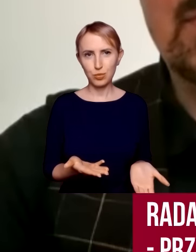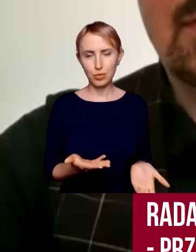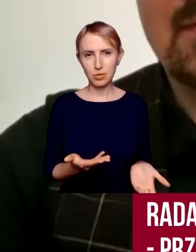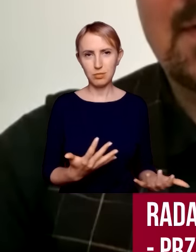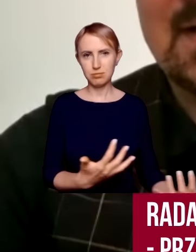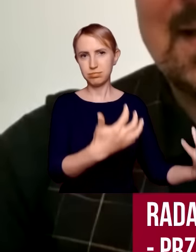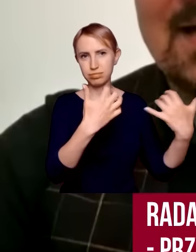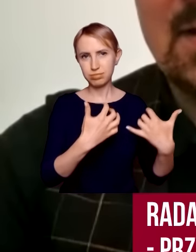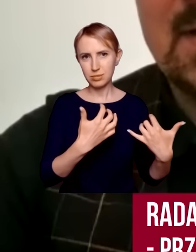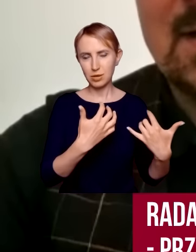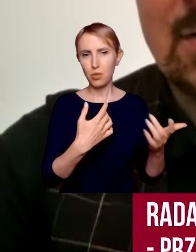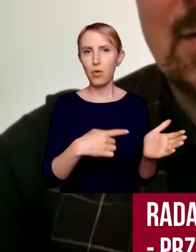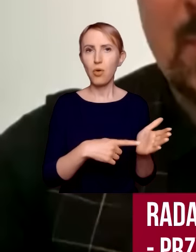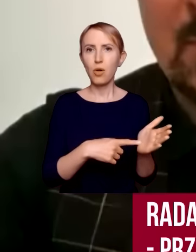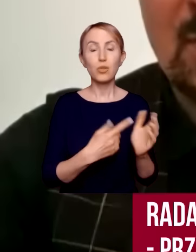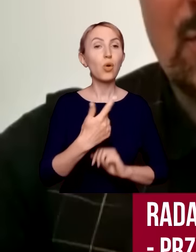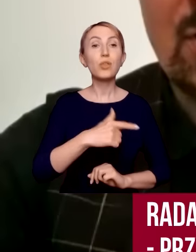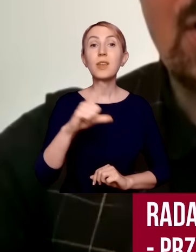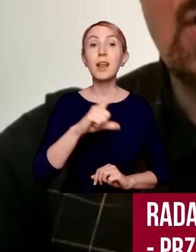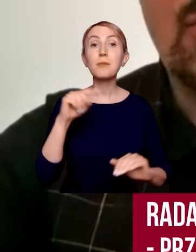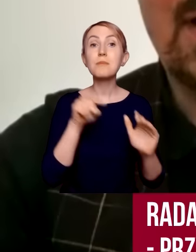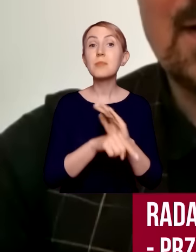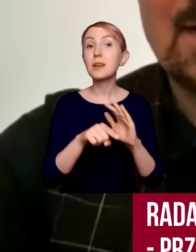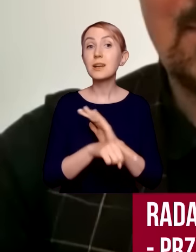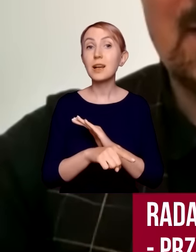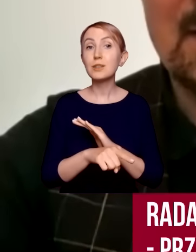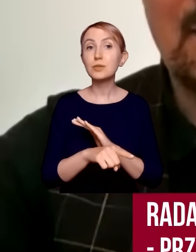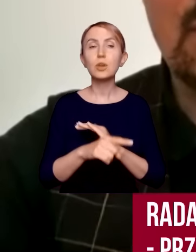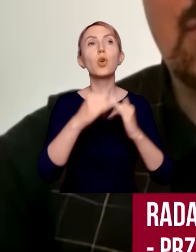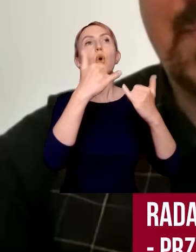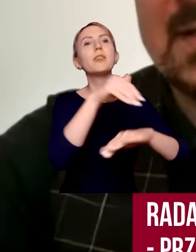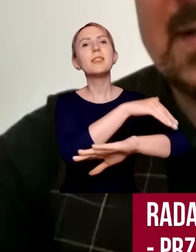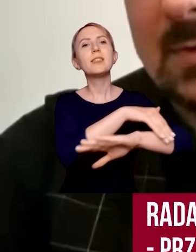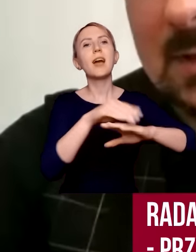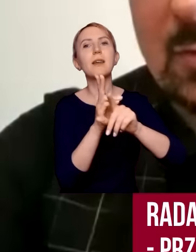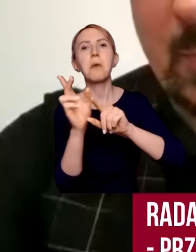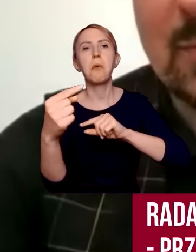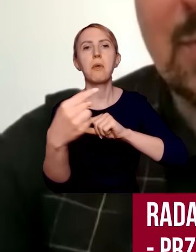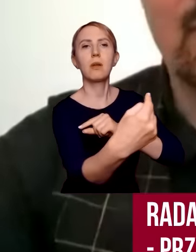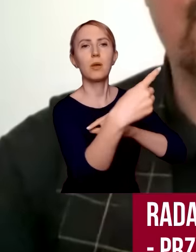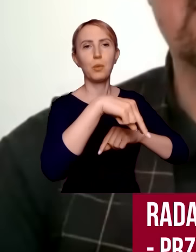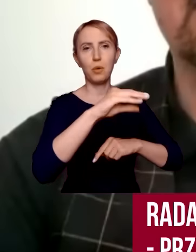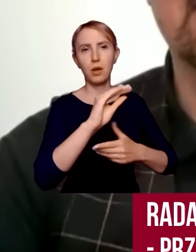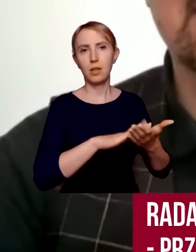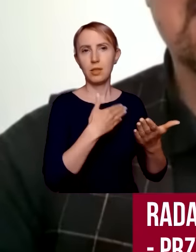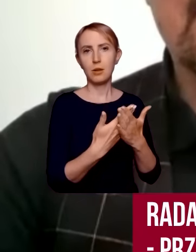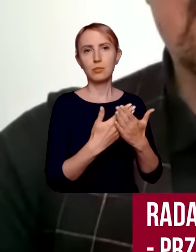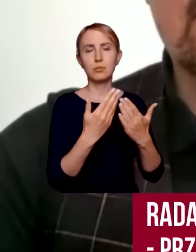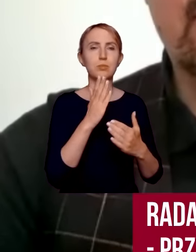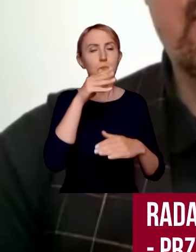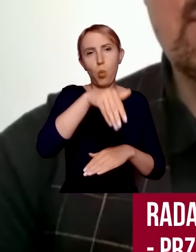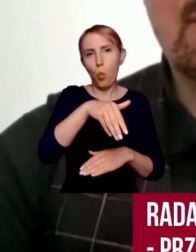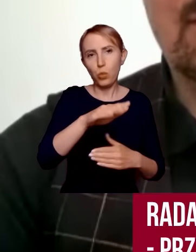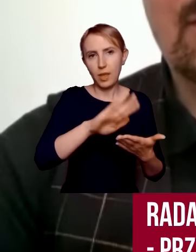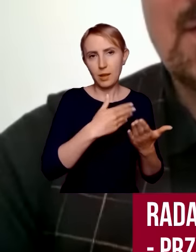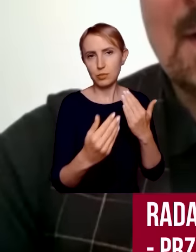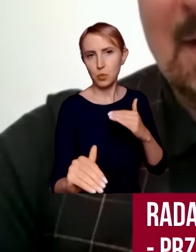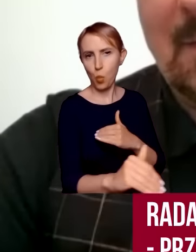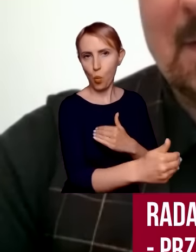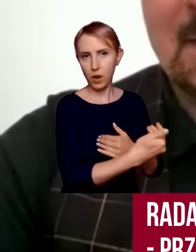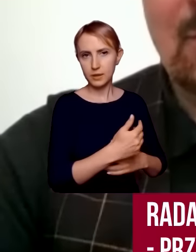transportowani i byliby to nielegalni imigranci, którzy po prostu przekroczyli inną granicę państwa Unii Europejskiej, na przykład jakąś południową, tak? Więc